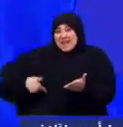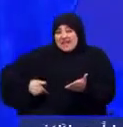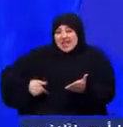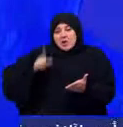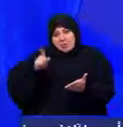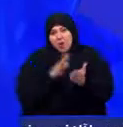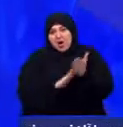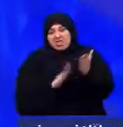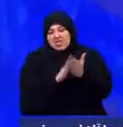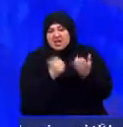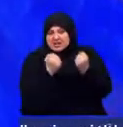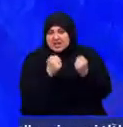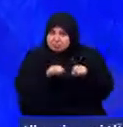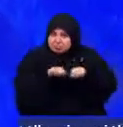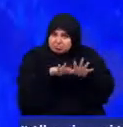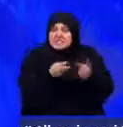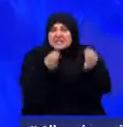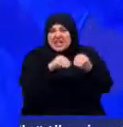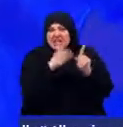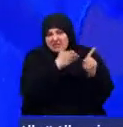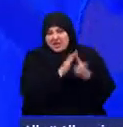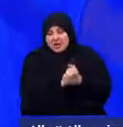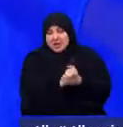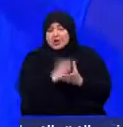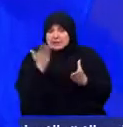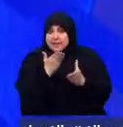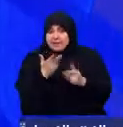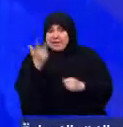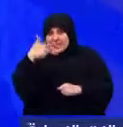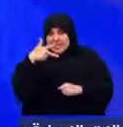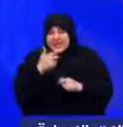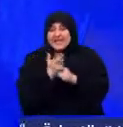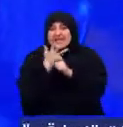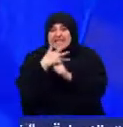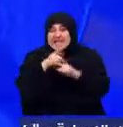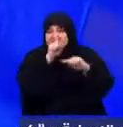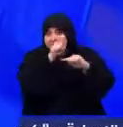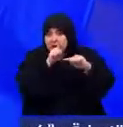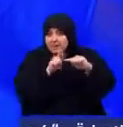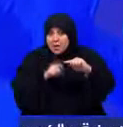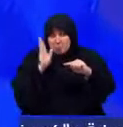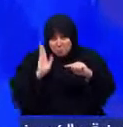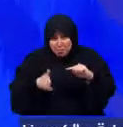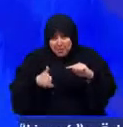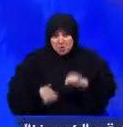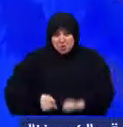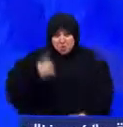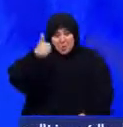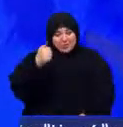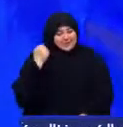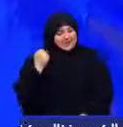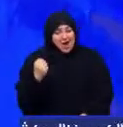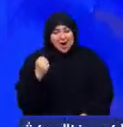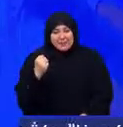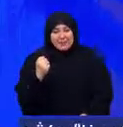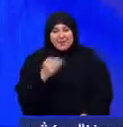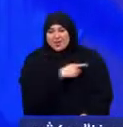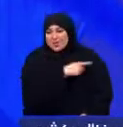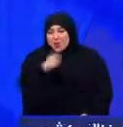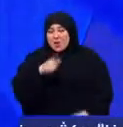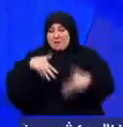النسبة 80 إلى 90% يصبح عمليا يستحيل الوصول إلى